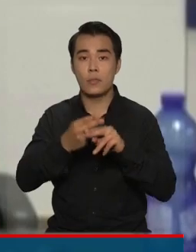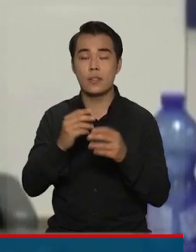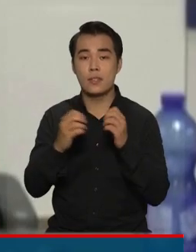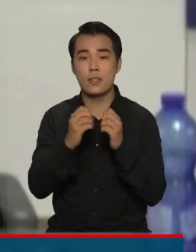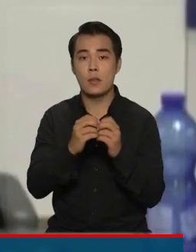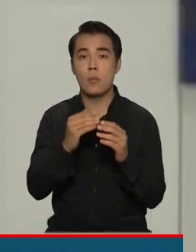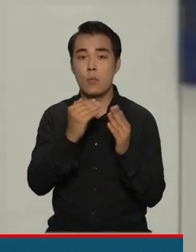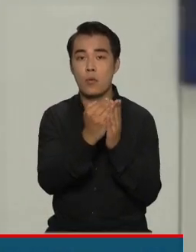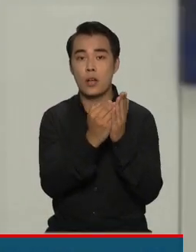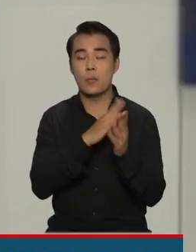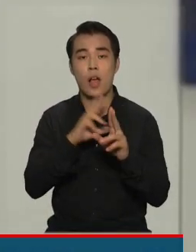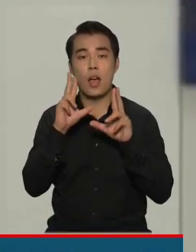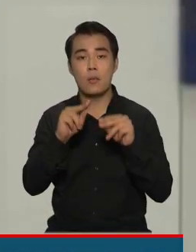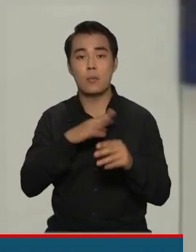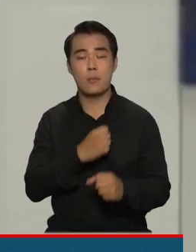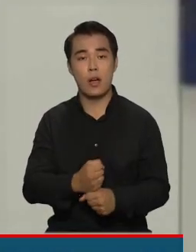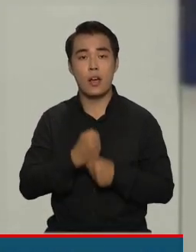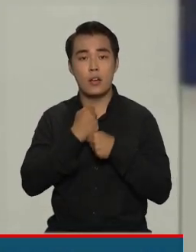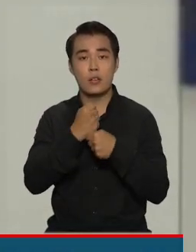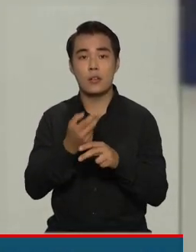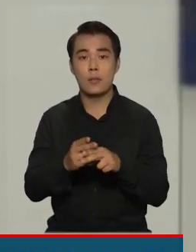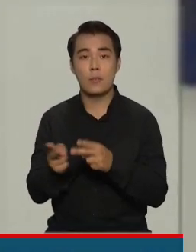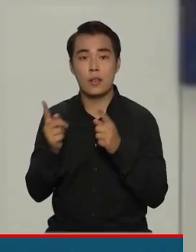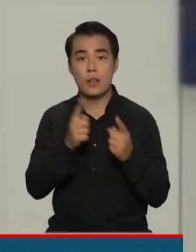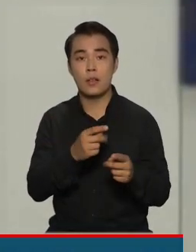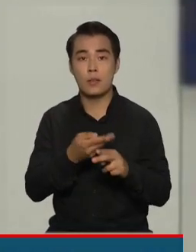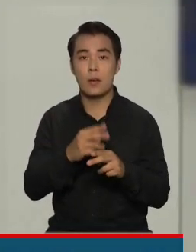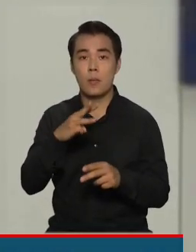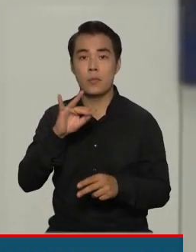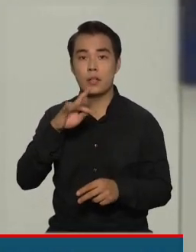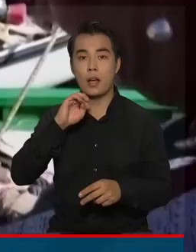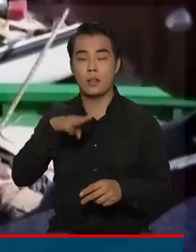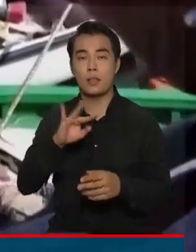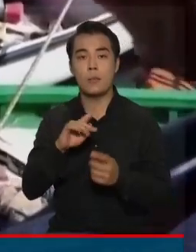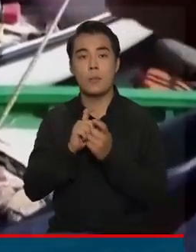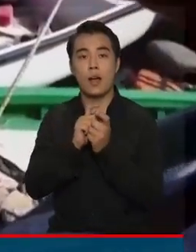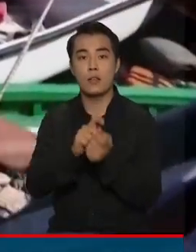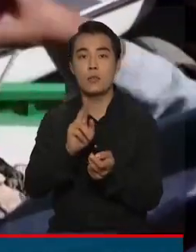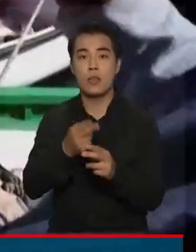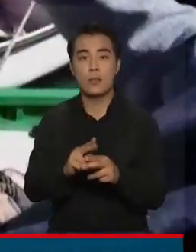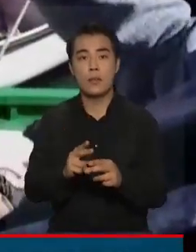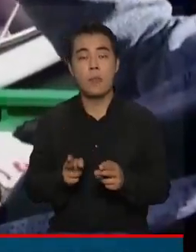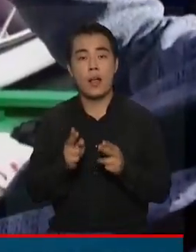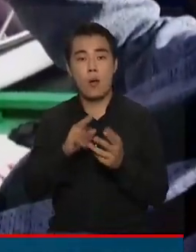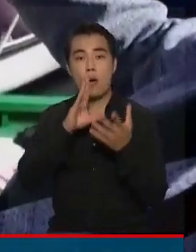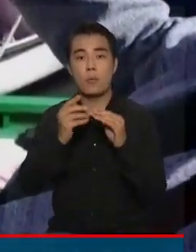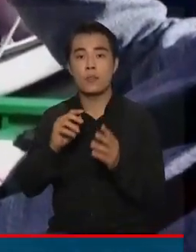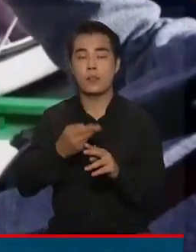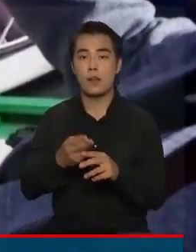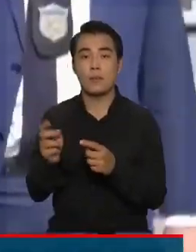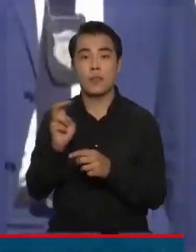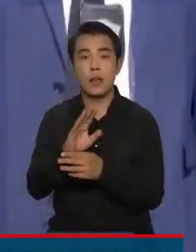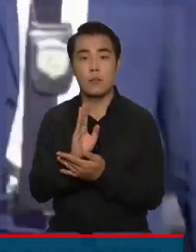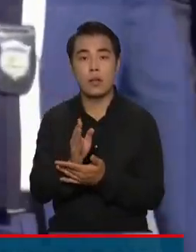пунктов. Она пообещала оказать поддержку в транспортировке мигрантов с острова и в борьбе с контрабандистами, которые их перевозят. В